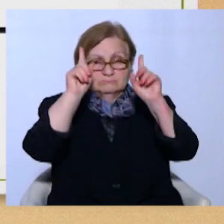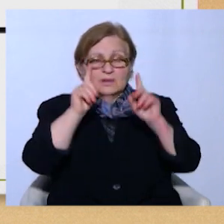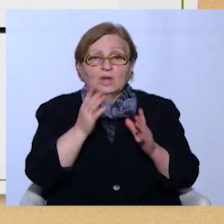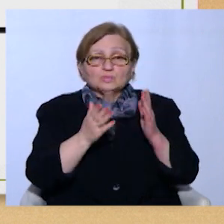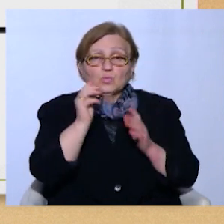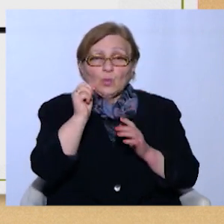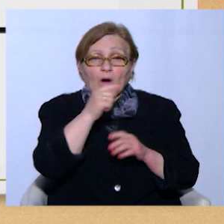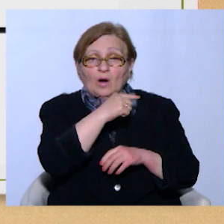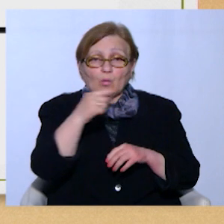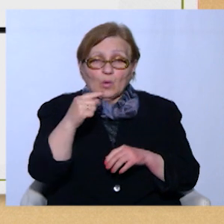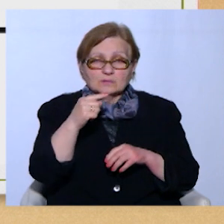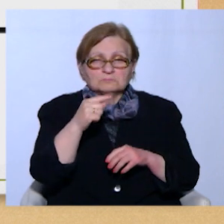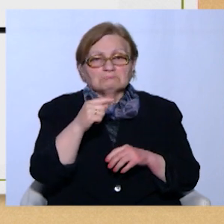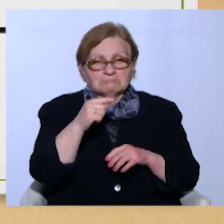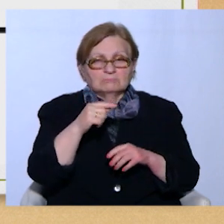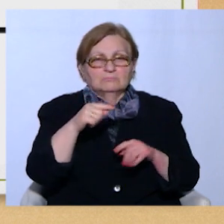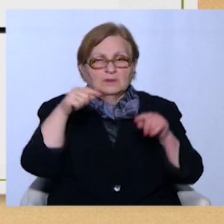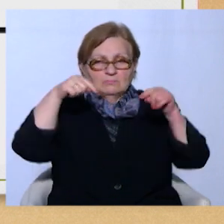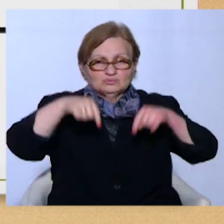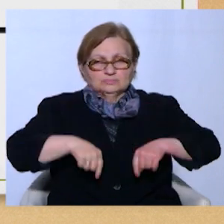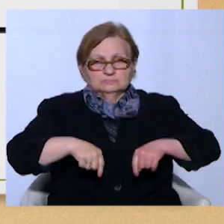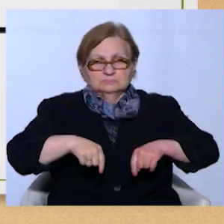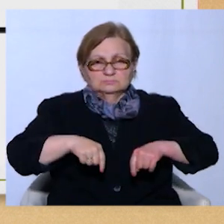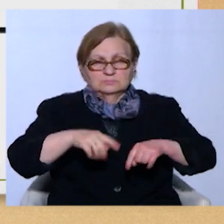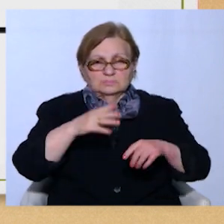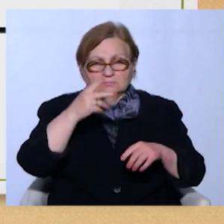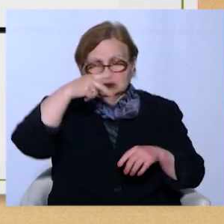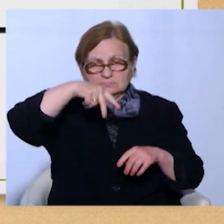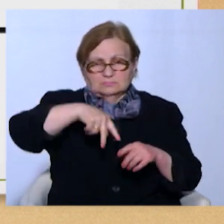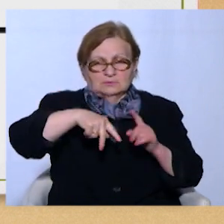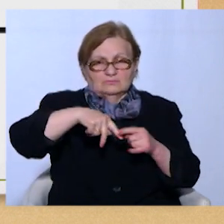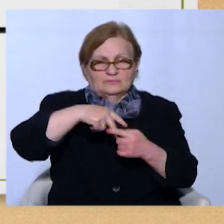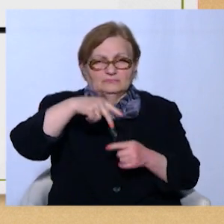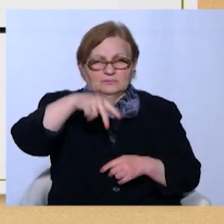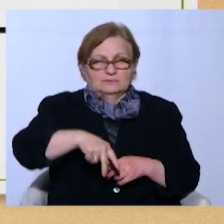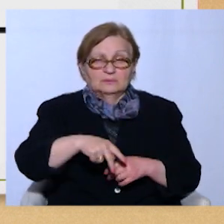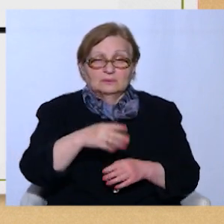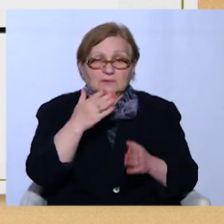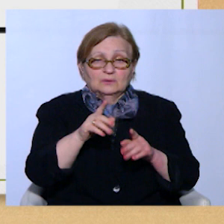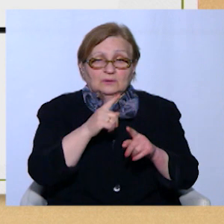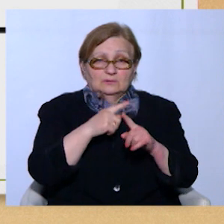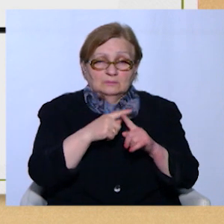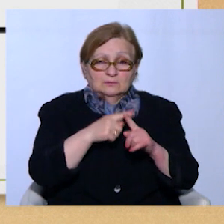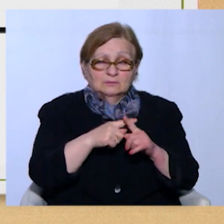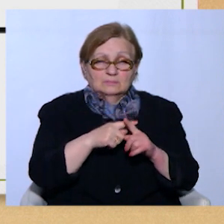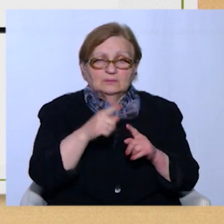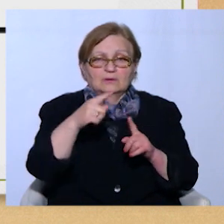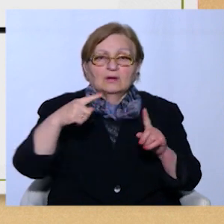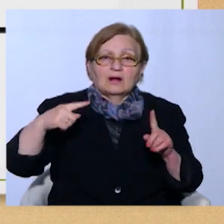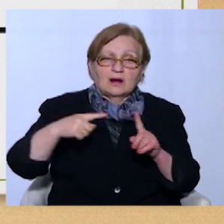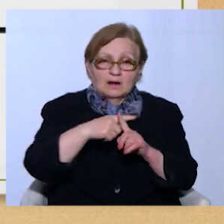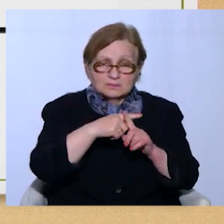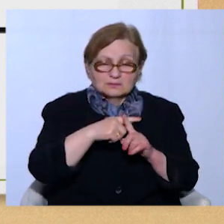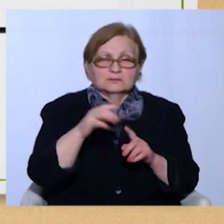a უარყოფითი სიდიდეა, პარაბოლა შტოები ქვევით აქვს. Ხოლო დისკრიმინატის მიხედვით, თუ იგი დადებითია, პარაბოლა გადაკვეთს x ღერს,